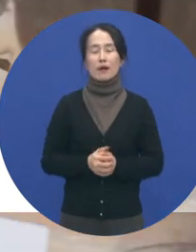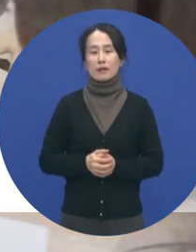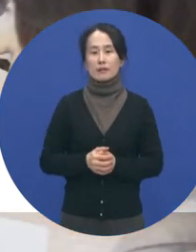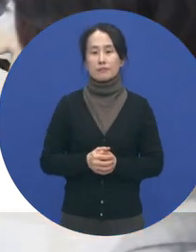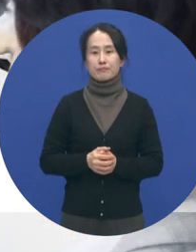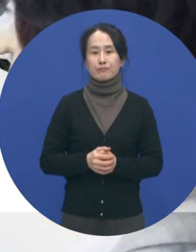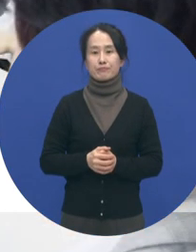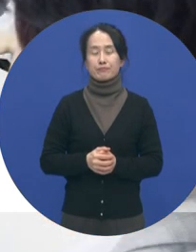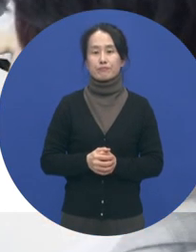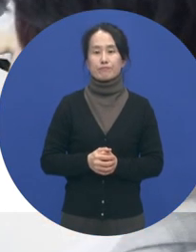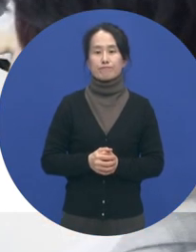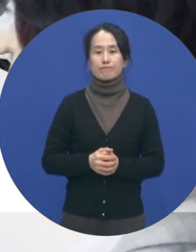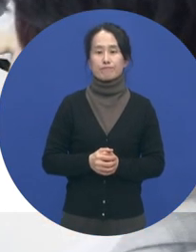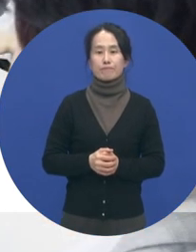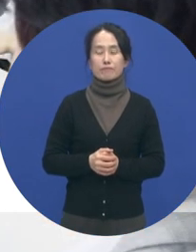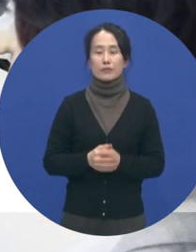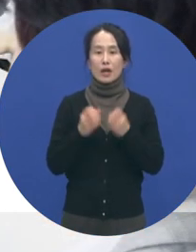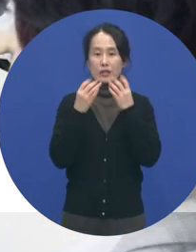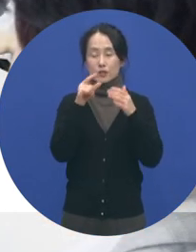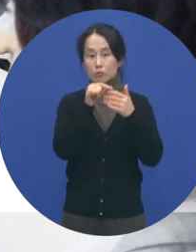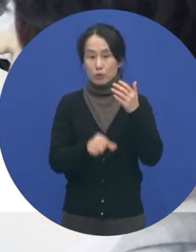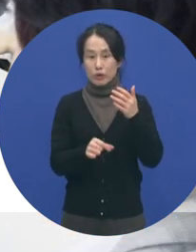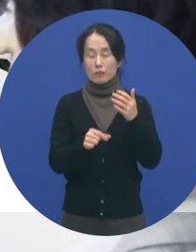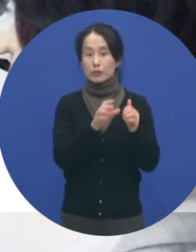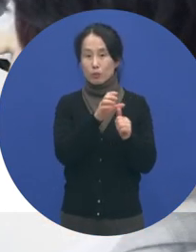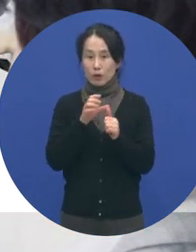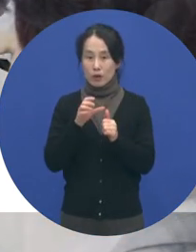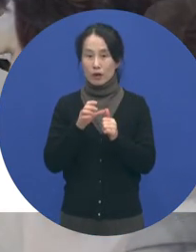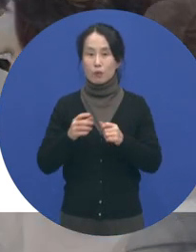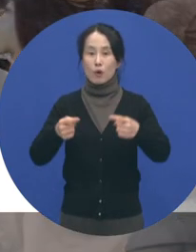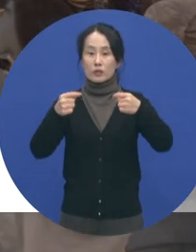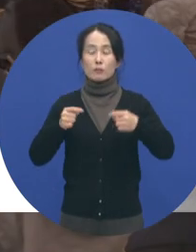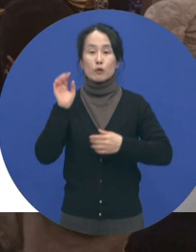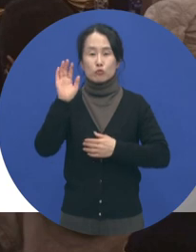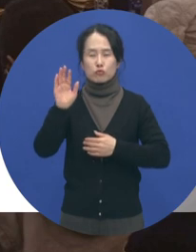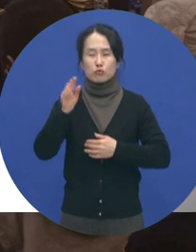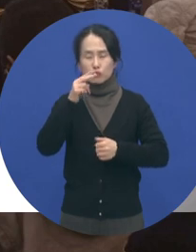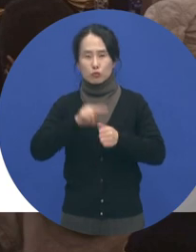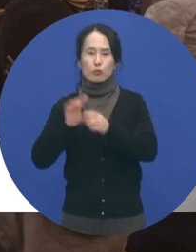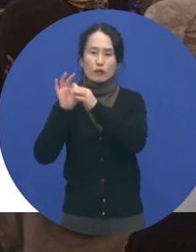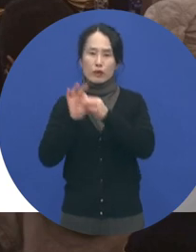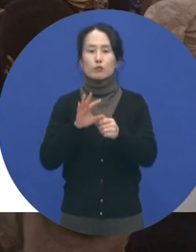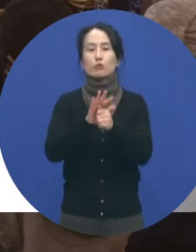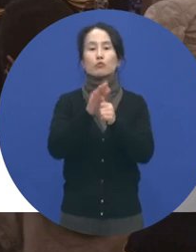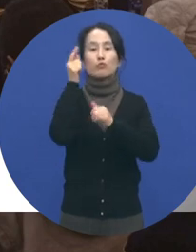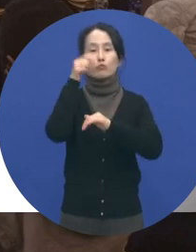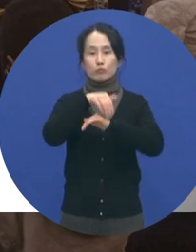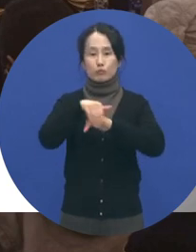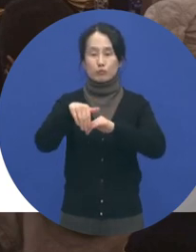함께 취창업을 연계하는 신규 프로그램을 도입하는 등 참여 이후에도 도전을 이어나가도록 할